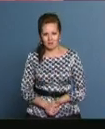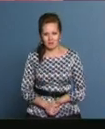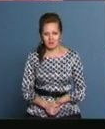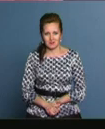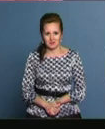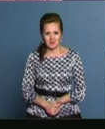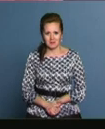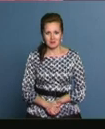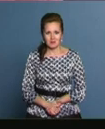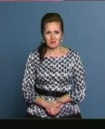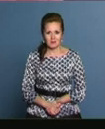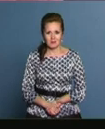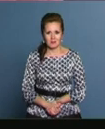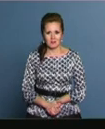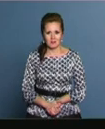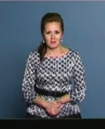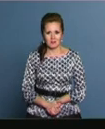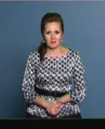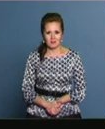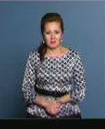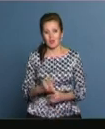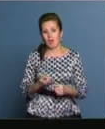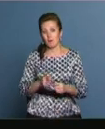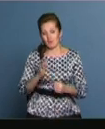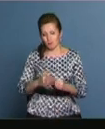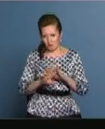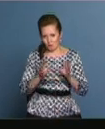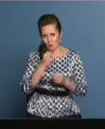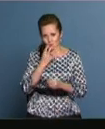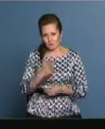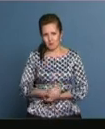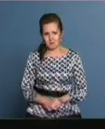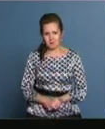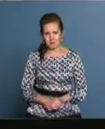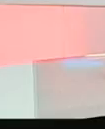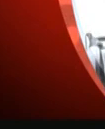Буланова, Андрей Бусыгин, телеканал «Моя Удмуртия». И у меня на этом все. До встречи.